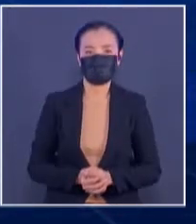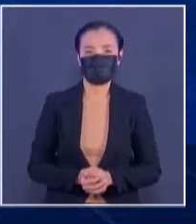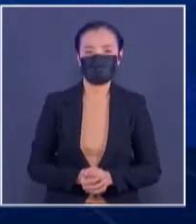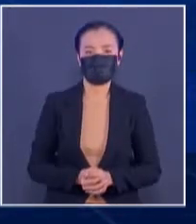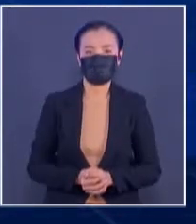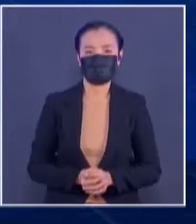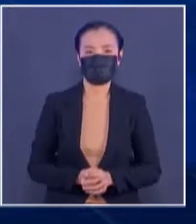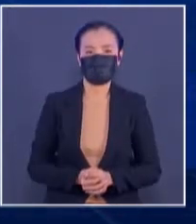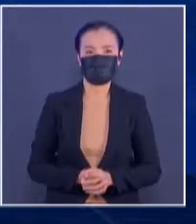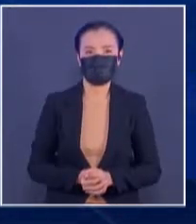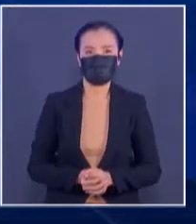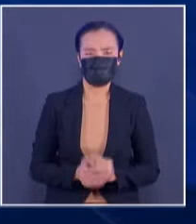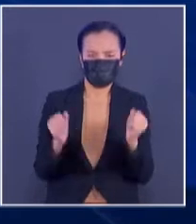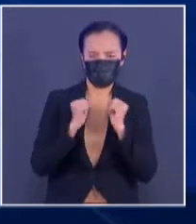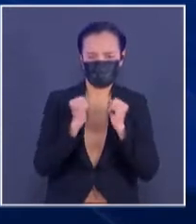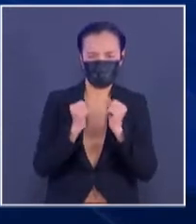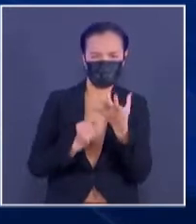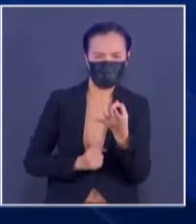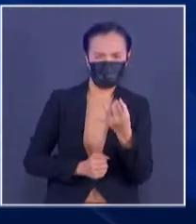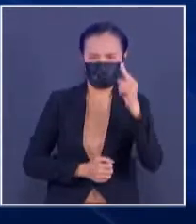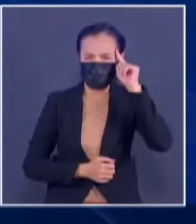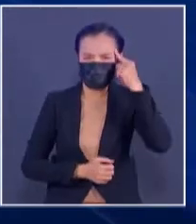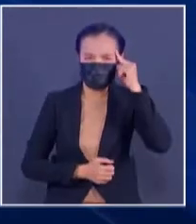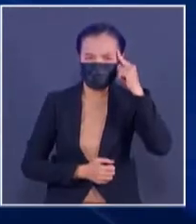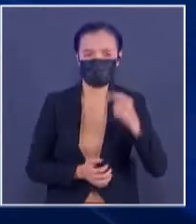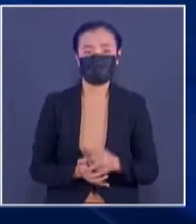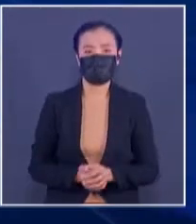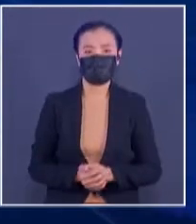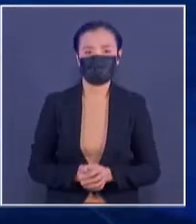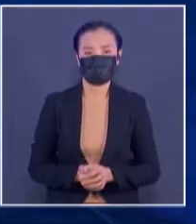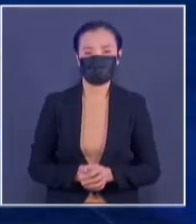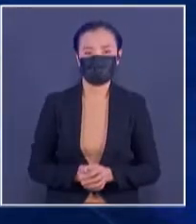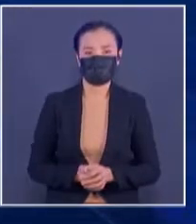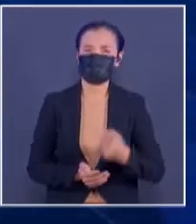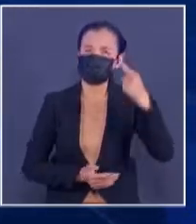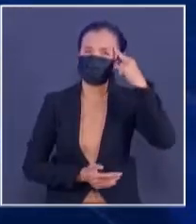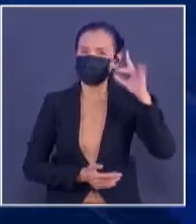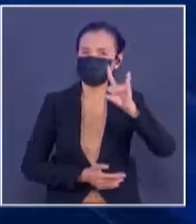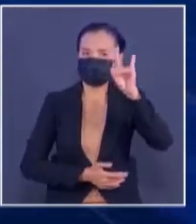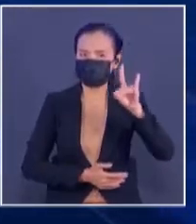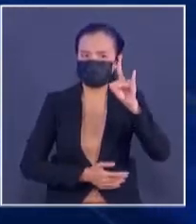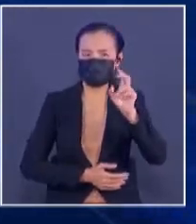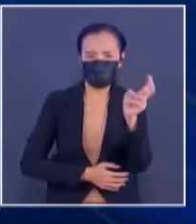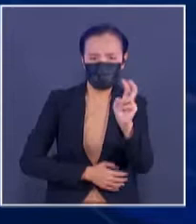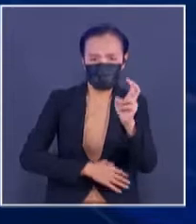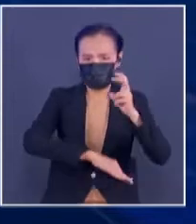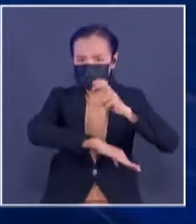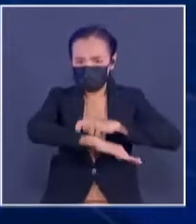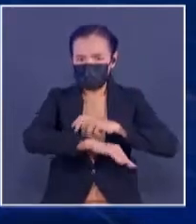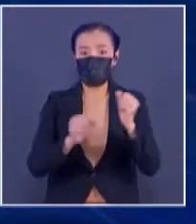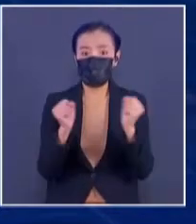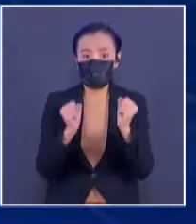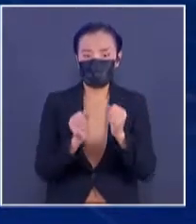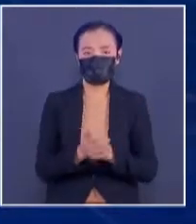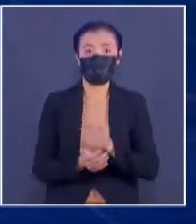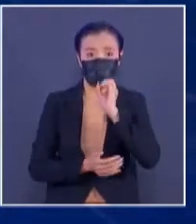คือตอนที่เขาเปิดเนี่ยเขาก็กลัวเขาไม่รู้ไงว่าด้านในเป็นอะไรนะคะก็อาจจะเข้าใจว่าจะเป็นสัตว์มีพิษเหมือนงูหรือเปล่าทีนี้พอเปิดมาเหมือน